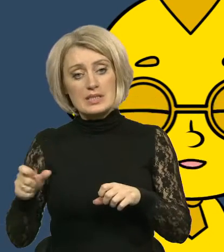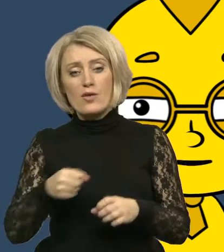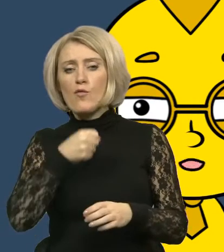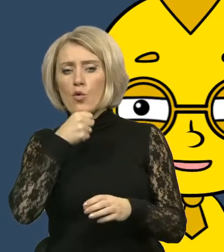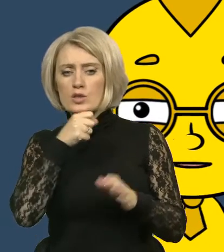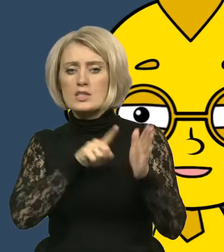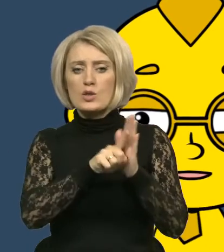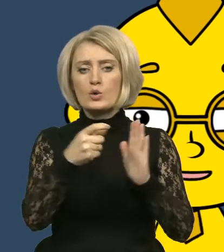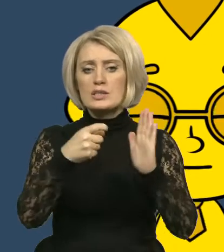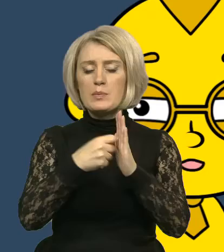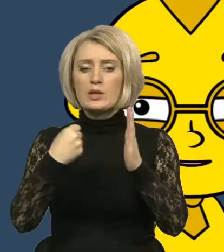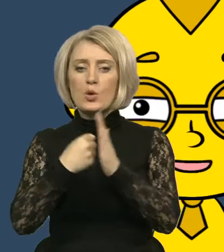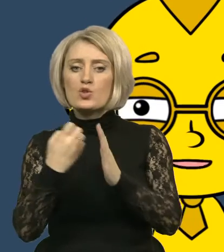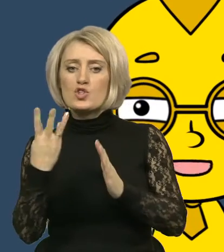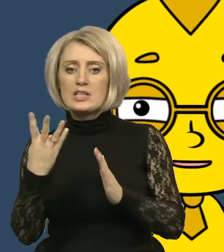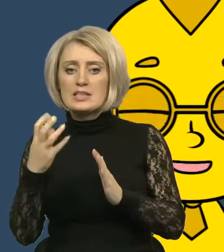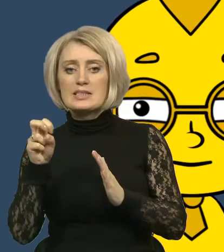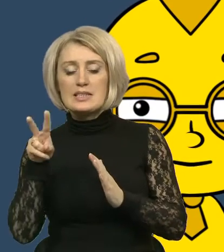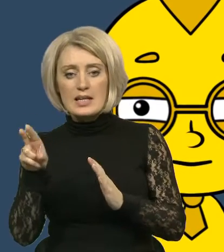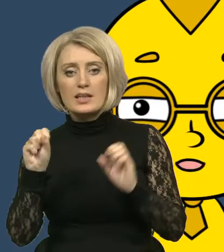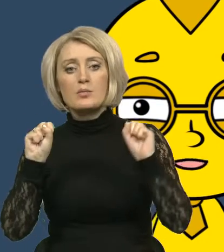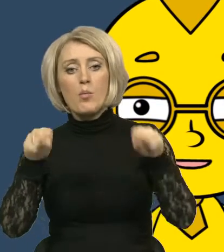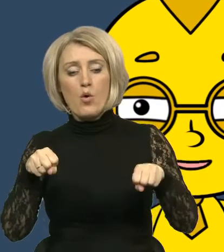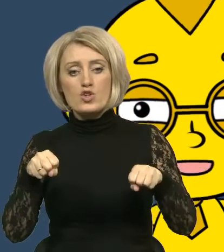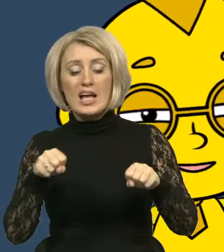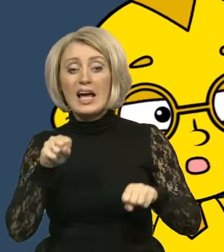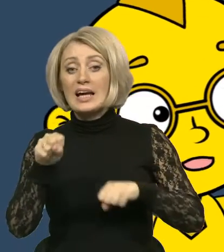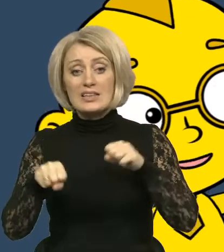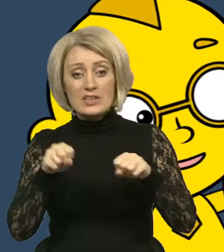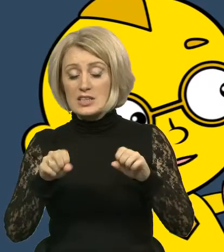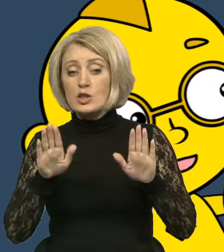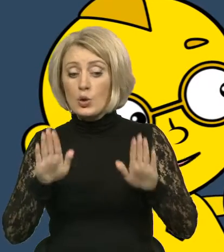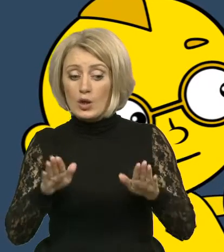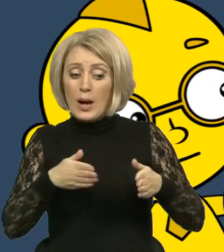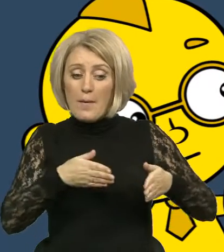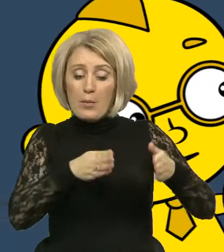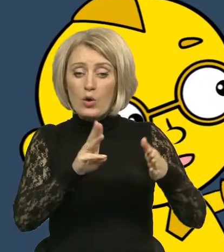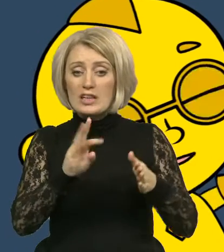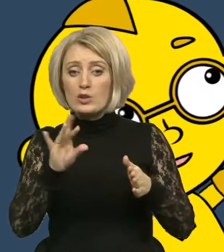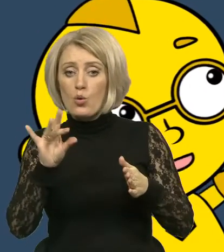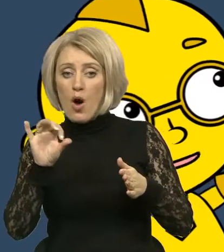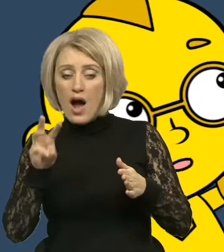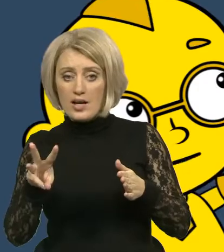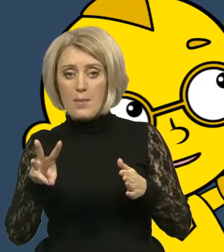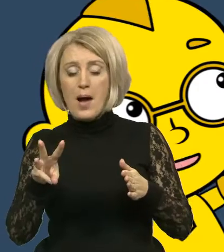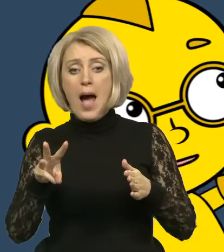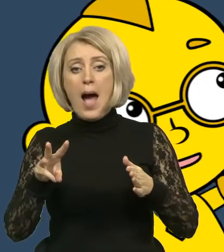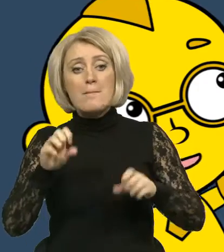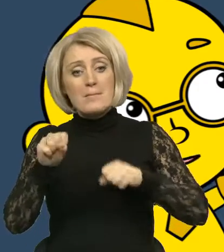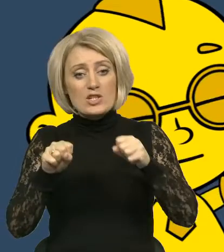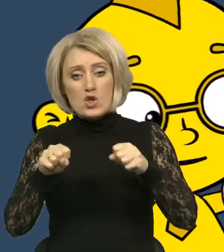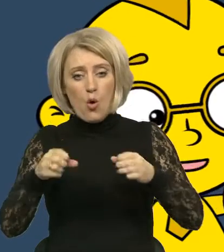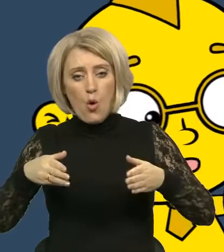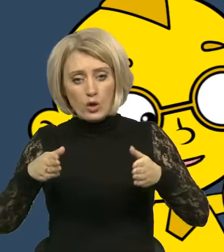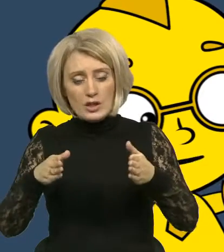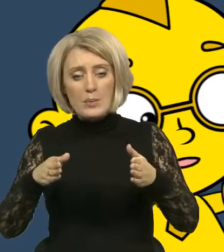Велосипедистам в возрасте от 7 до 14 лет можно двигаться только по тротуарам, пешеходным,